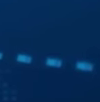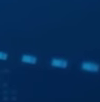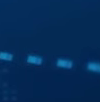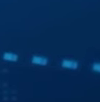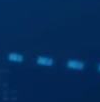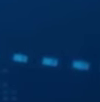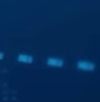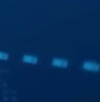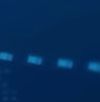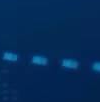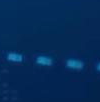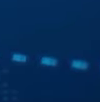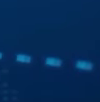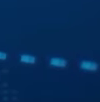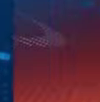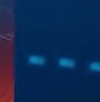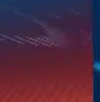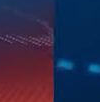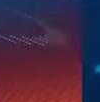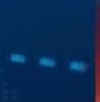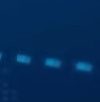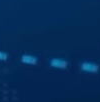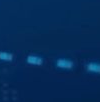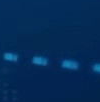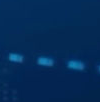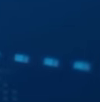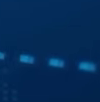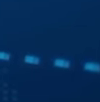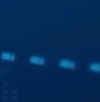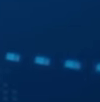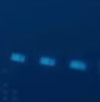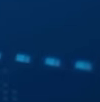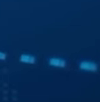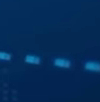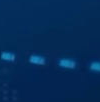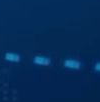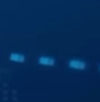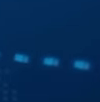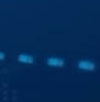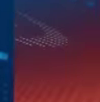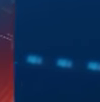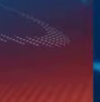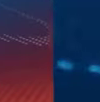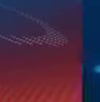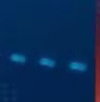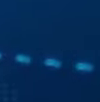АКШ доллары 378 теңге 90 тиын. Евро 423 теңге 74